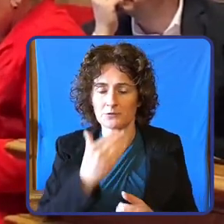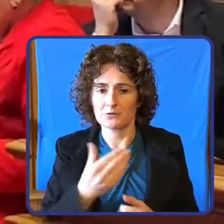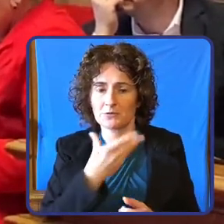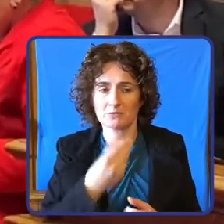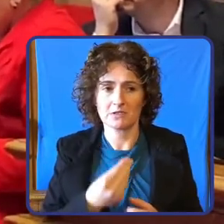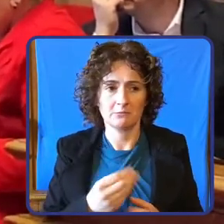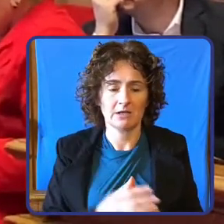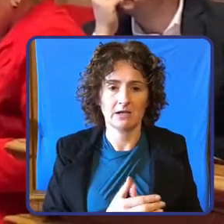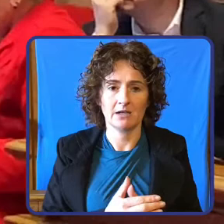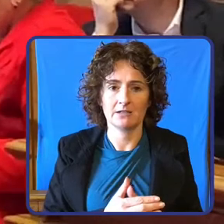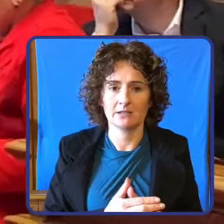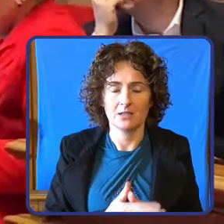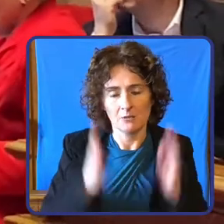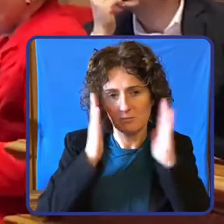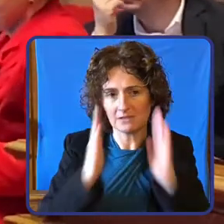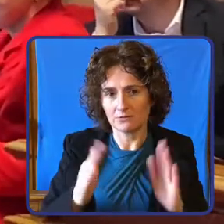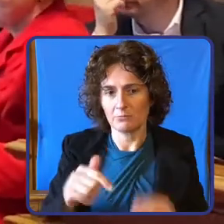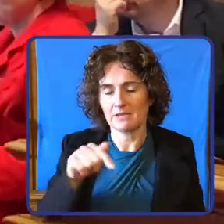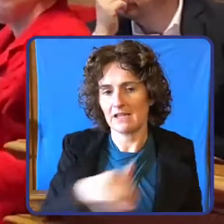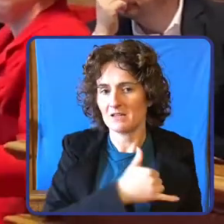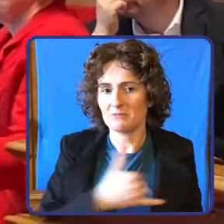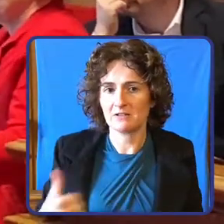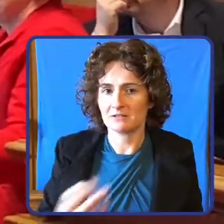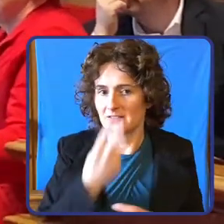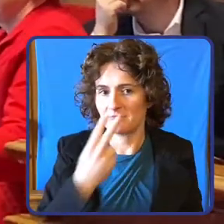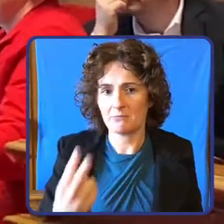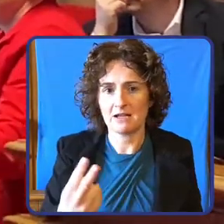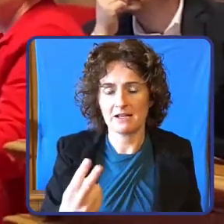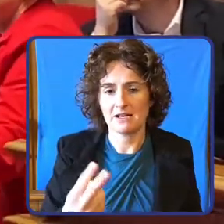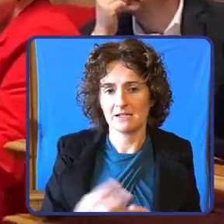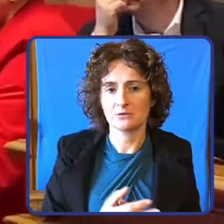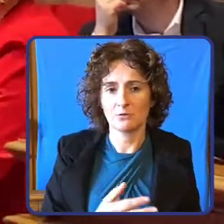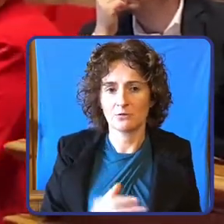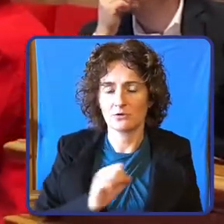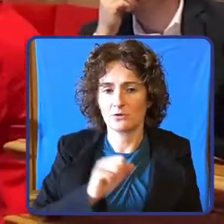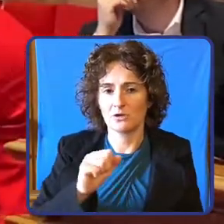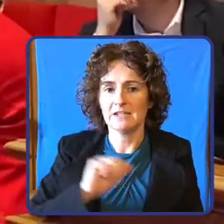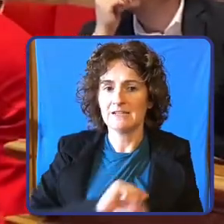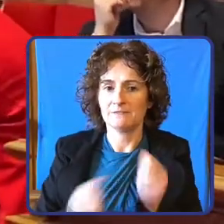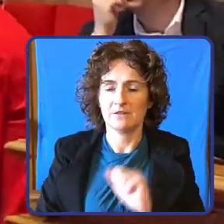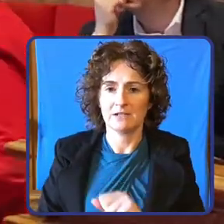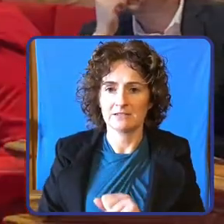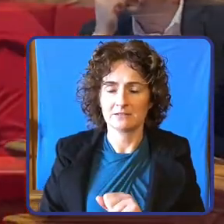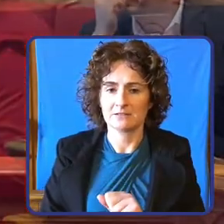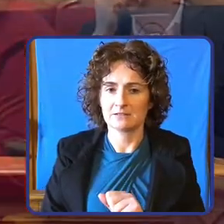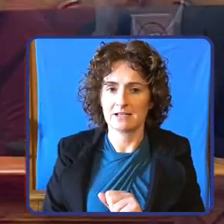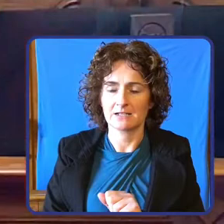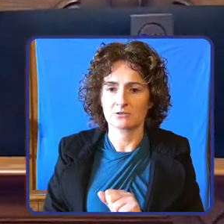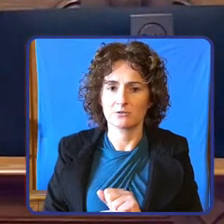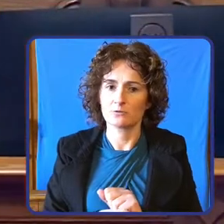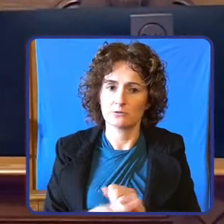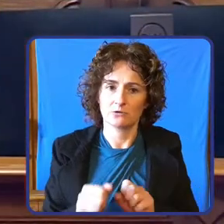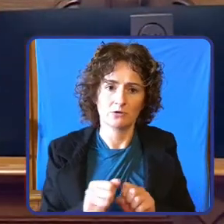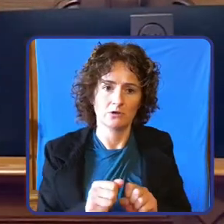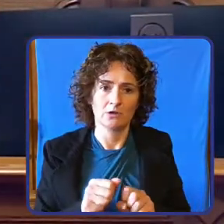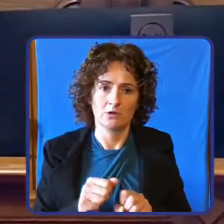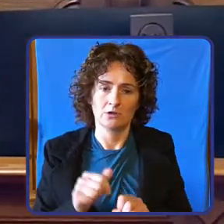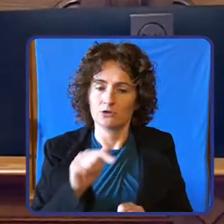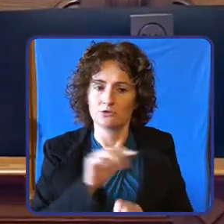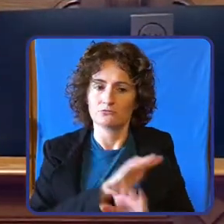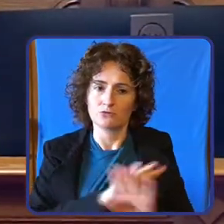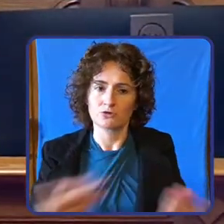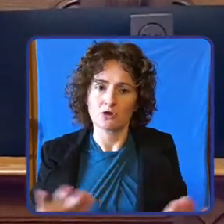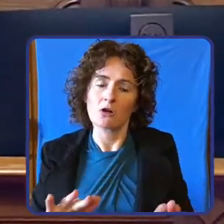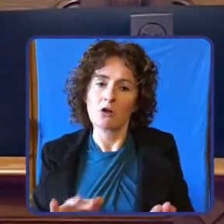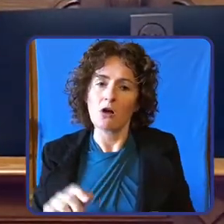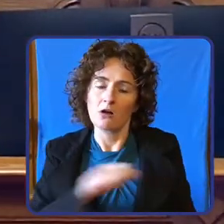van, akkor remélem, hogy az idén ennek látjuk is valamilyen jelét, hogy az úttal kapcsolatosan... Csak a kormányon múlik, ön tud lobbizni. Persze. Modern